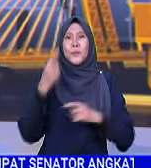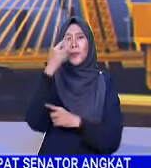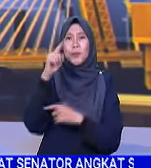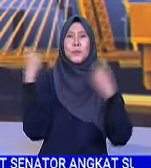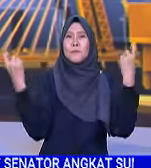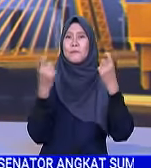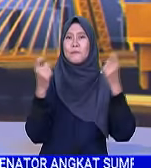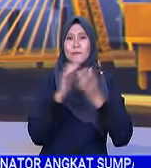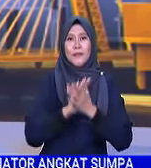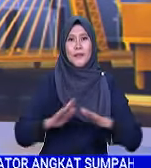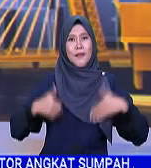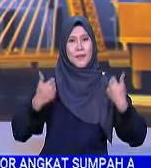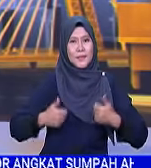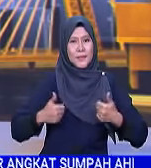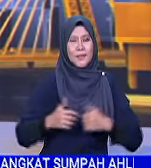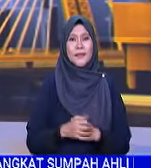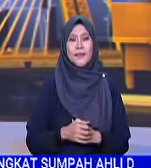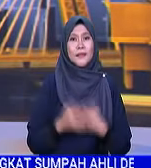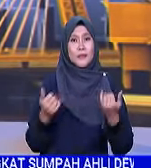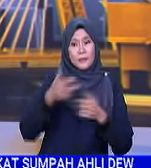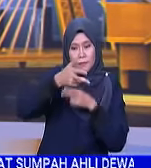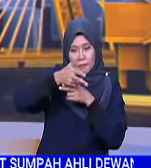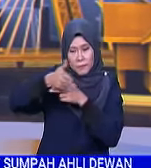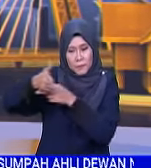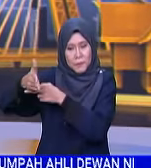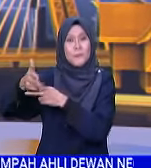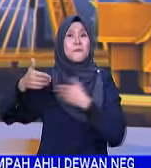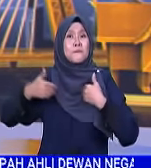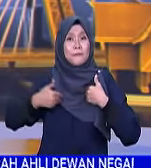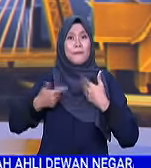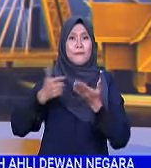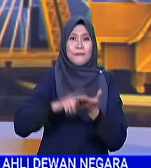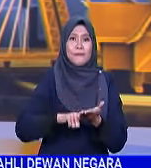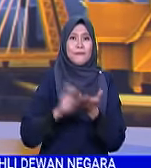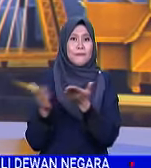Raya. Wartawan Suhail Muhammad Nur yang membuat tinjauan ada laporannya.